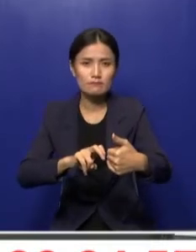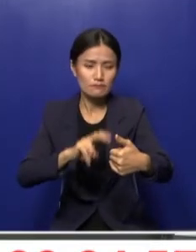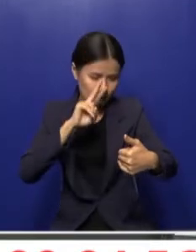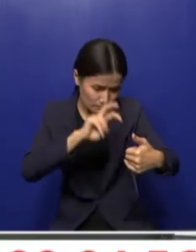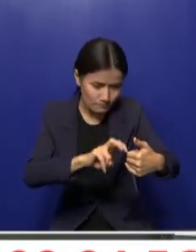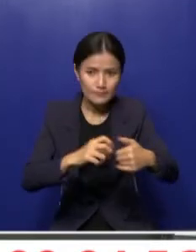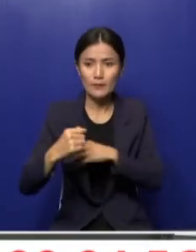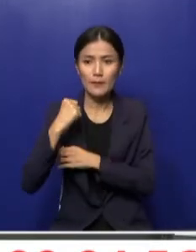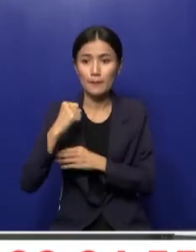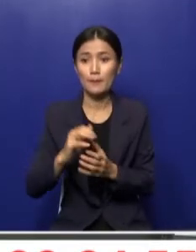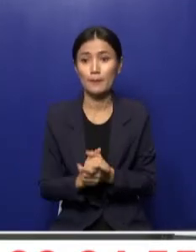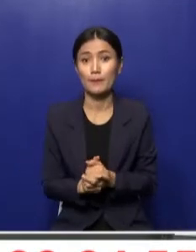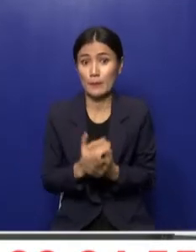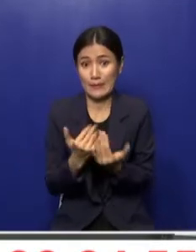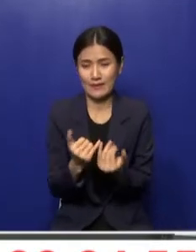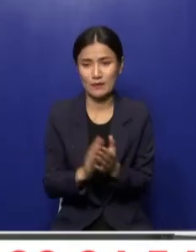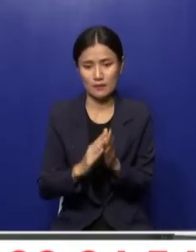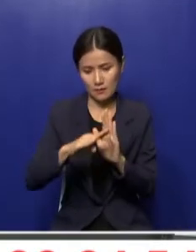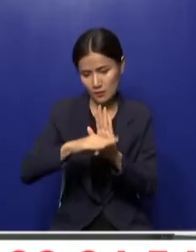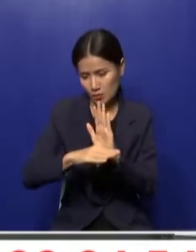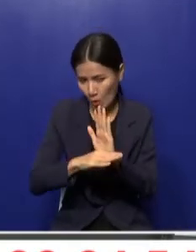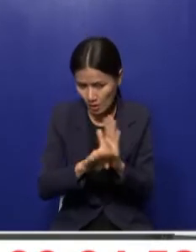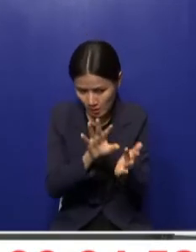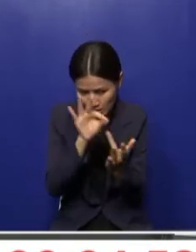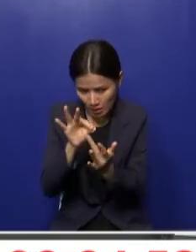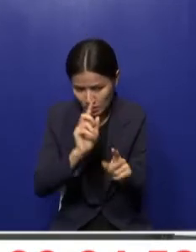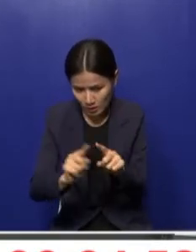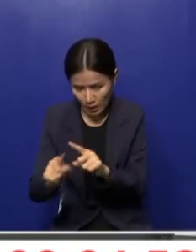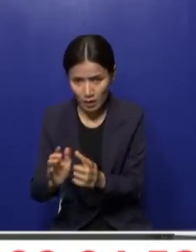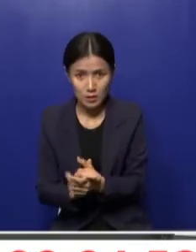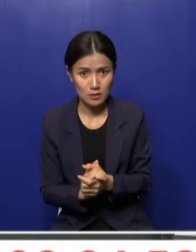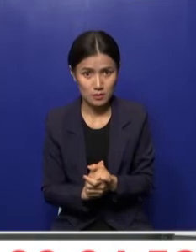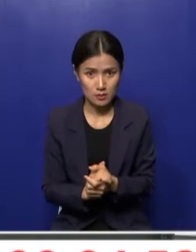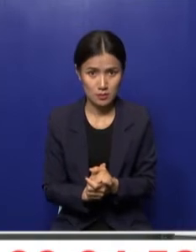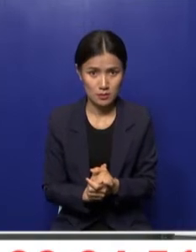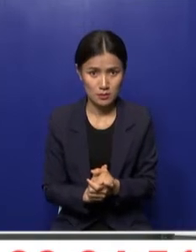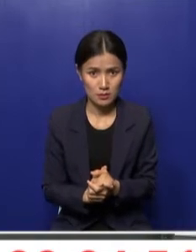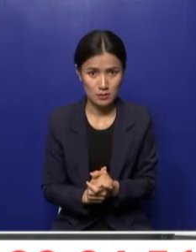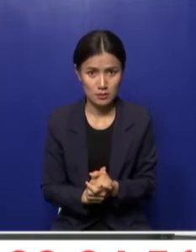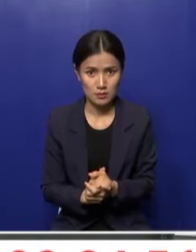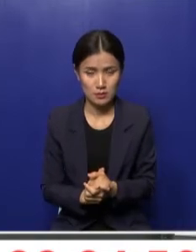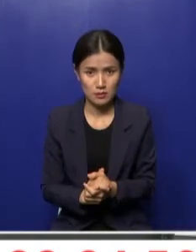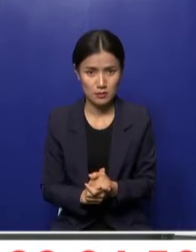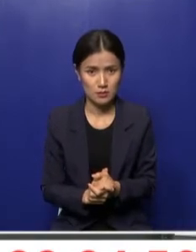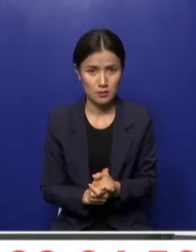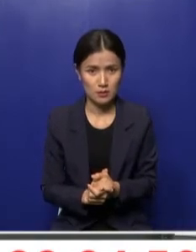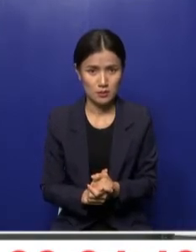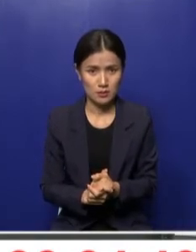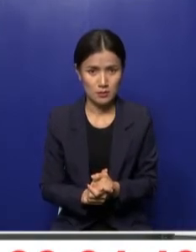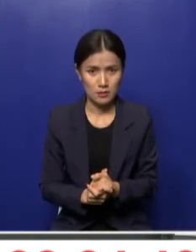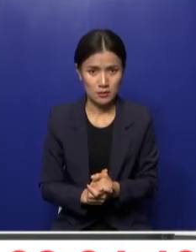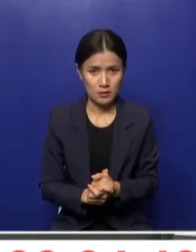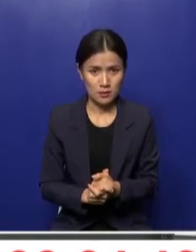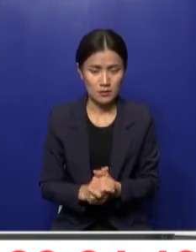ว่าขบวนการสรรหาแต่ดังนั้นในสื่อนั้นมีขบวนการถึงความเชื่อมโยงใน